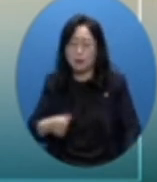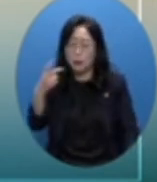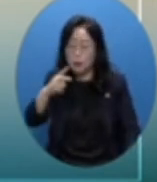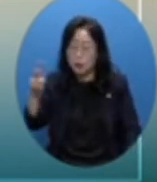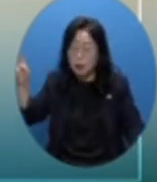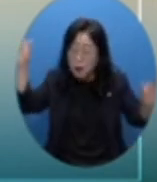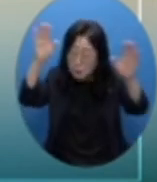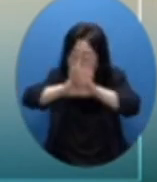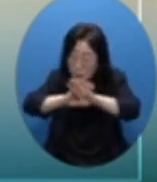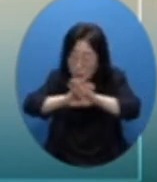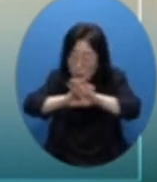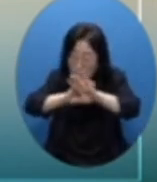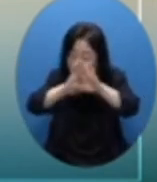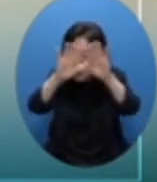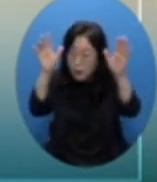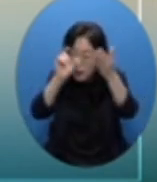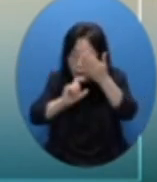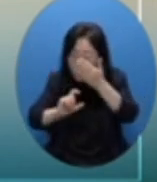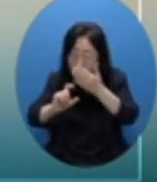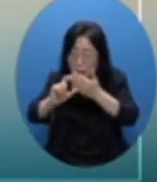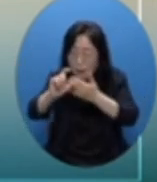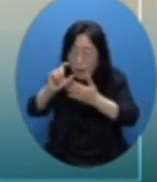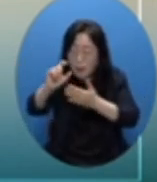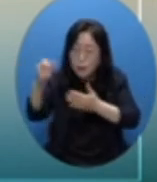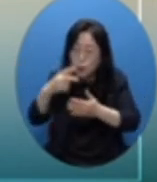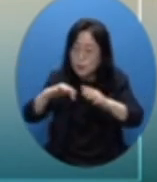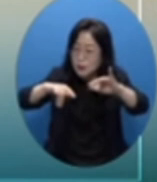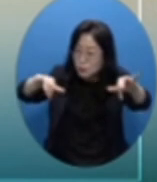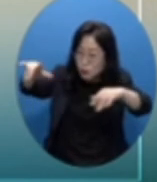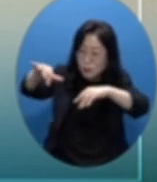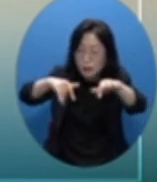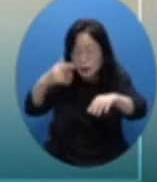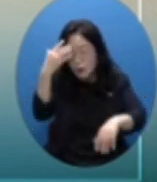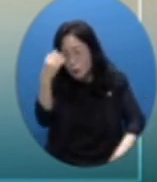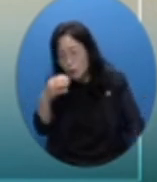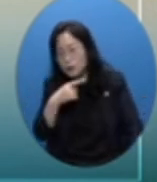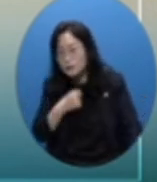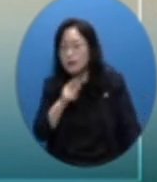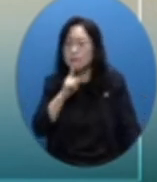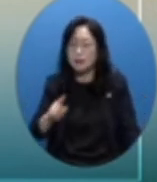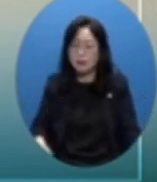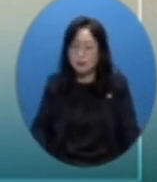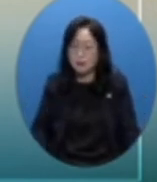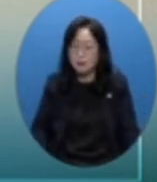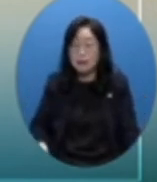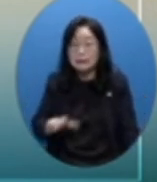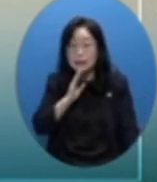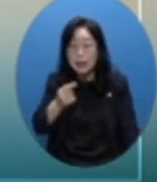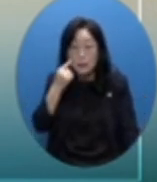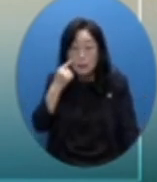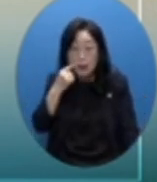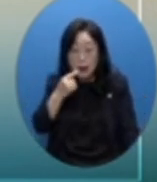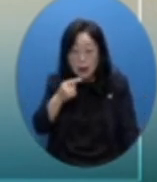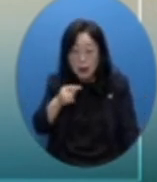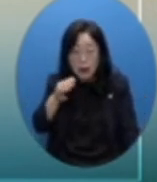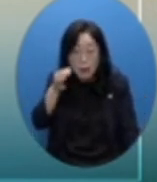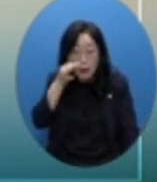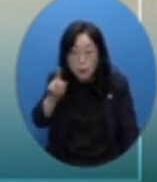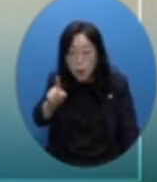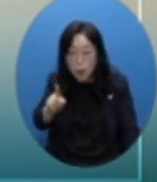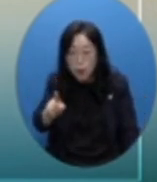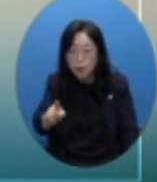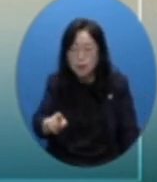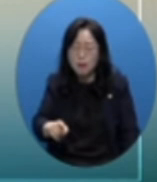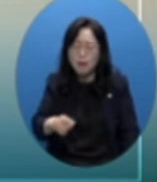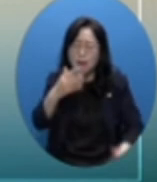아침으로 변한 기적도 보고싶고 사람들이 와따 다른 거 보고싶다 그렇게 많습니다 단언컨데 본다는 것은 가장 죽은 축복이다 여러분 감사 시에